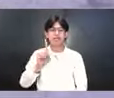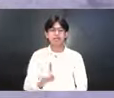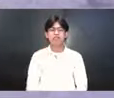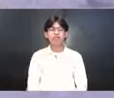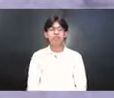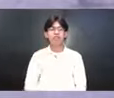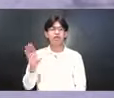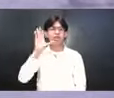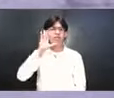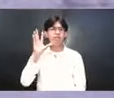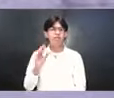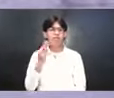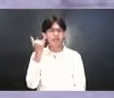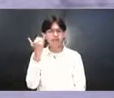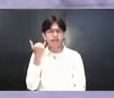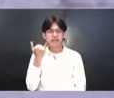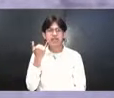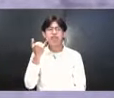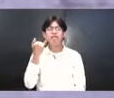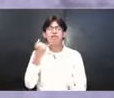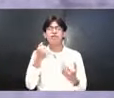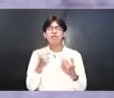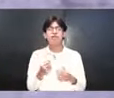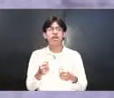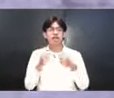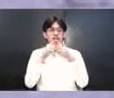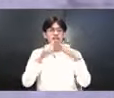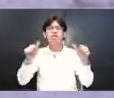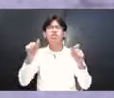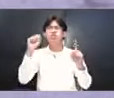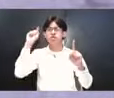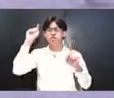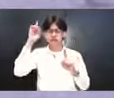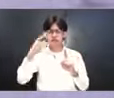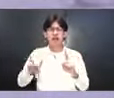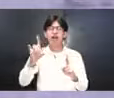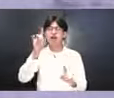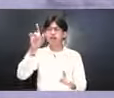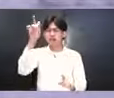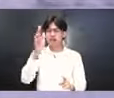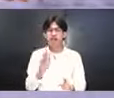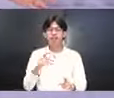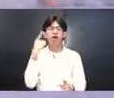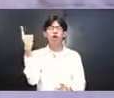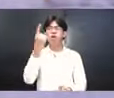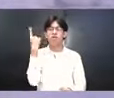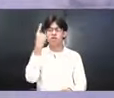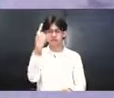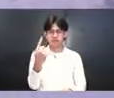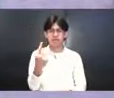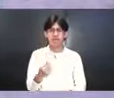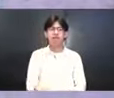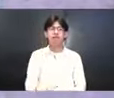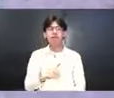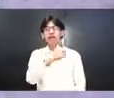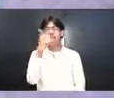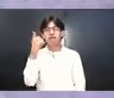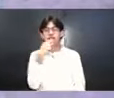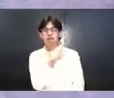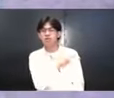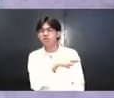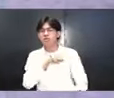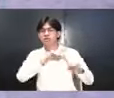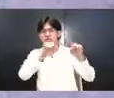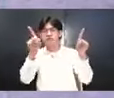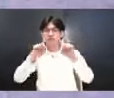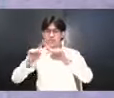Kakaiba ho ito, ha? Pag yung declaration nila na iisa lang ang Diyos, yan ay kakaiba doon sa panahon nila. Kasi